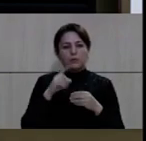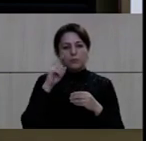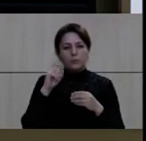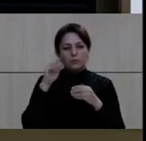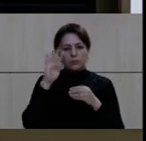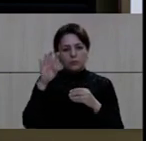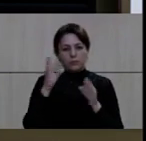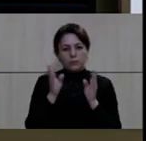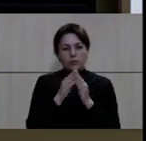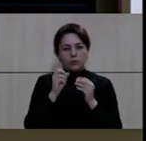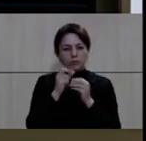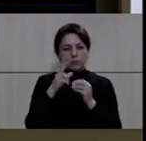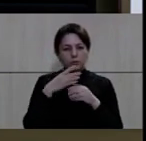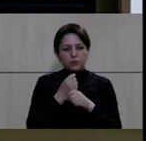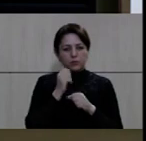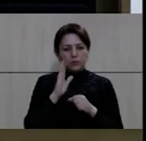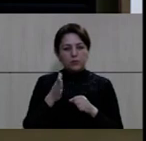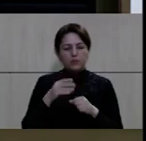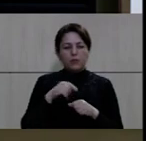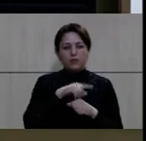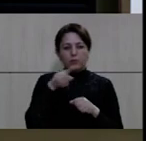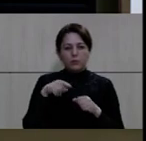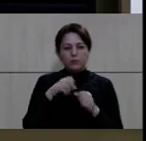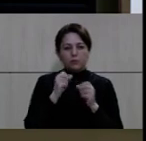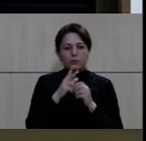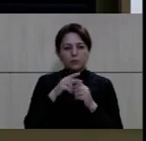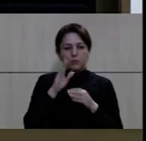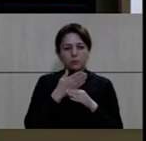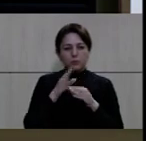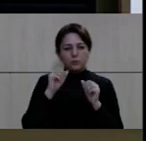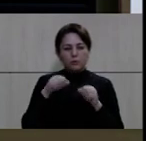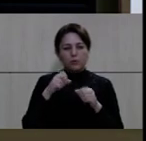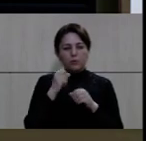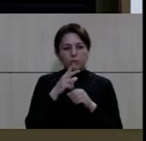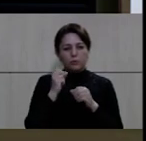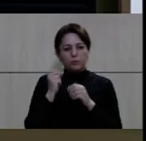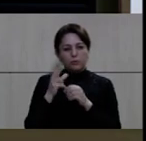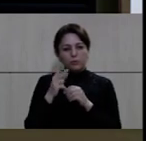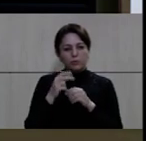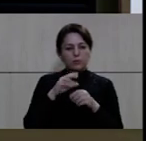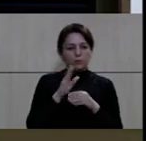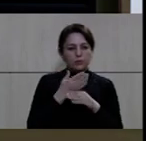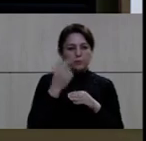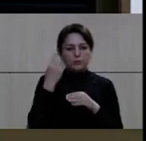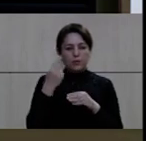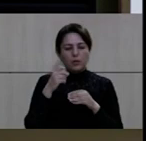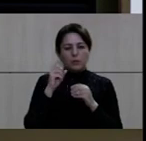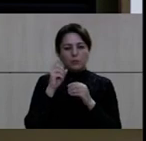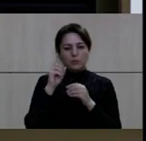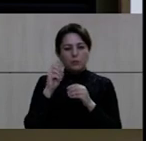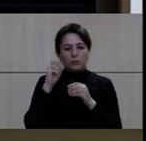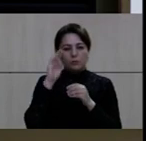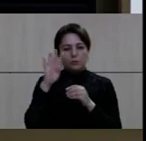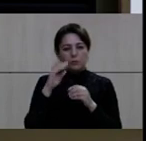104 bilan 13 qisqaradi. Bu sonlar 13 ga bo'linadi. 13 ni 13 ga bo'lsam 1 dan, 104 ni 13